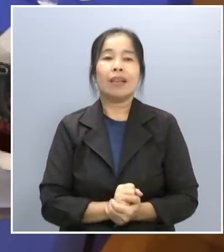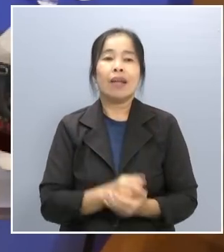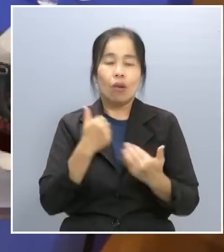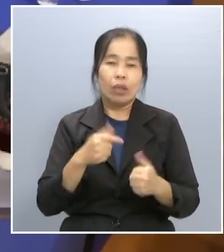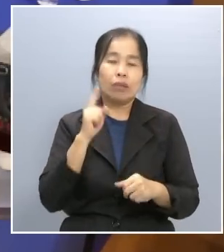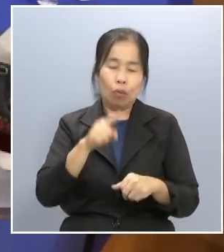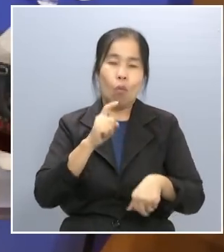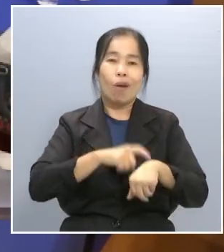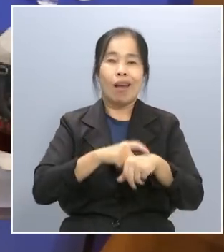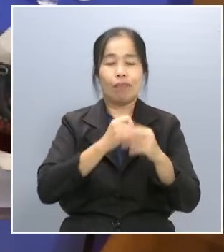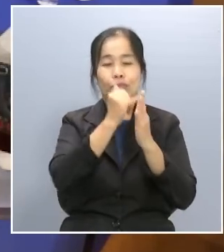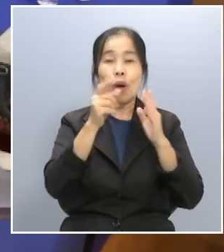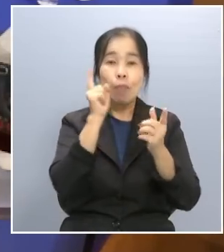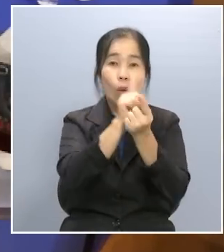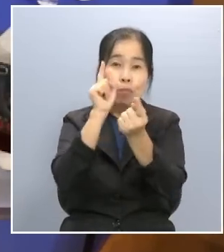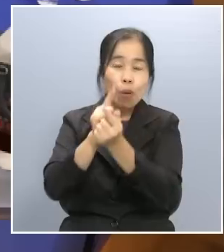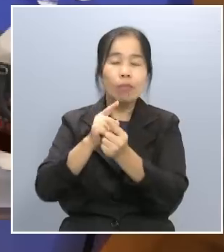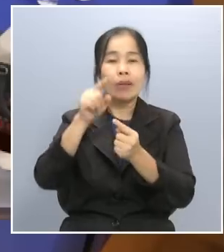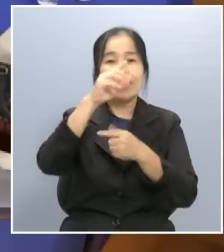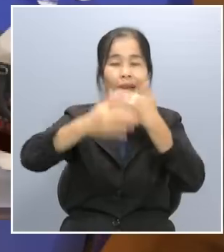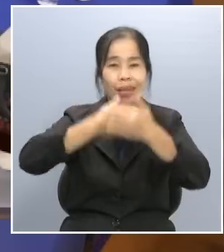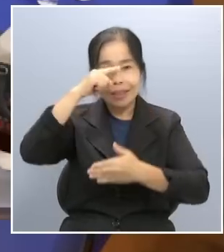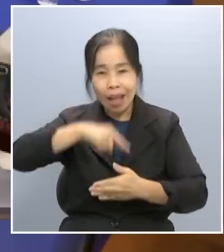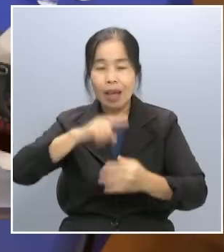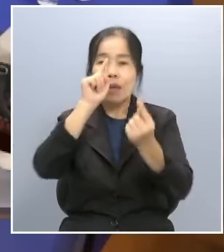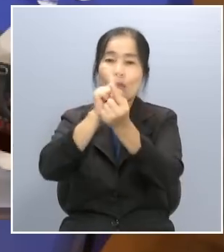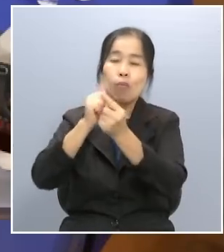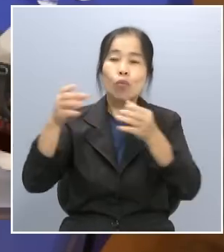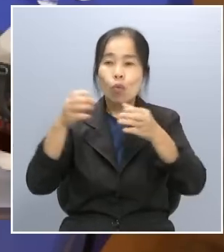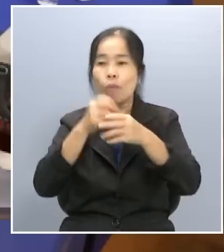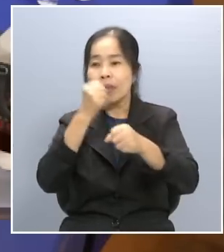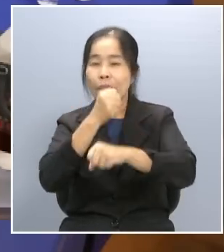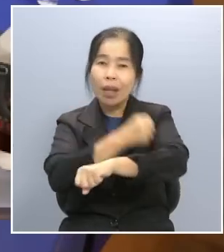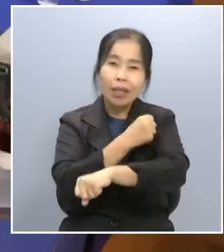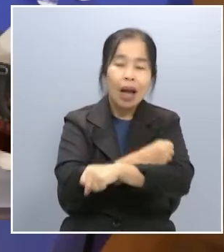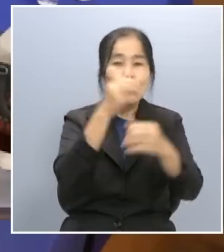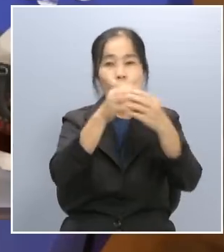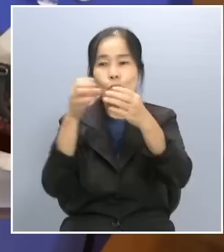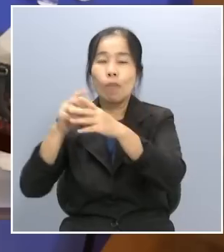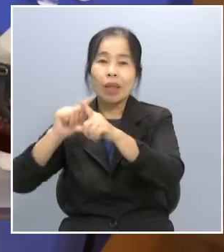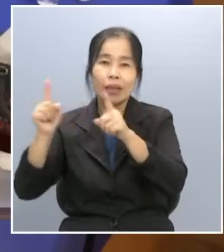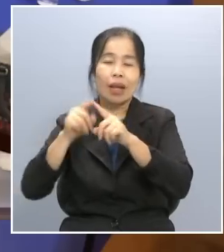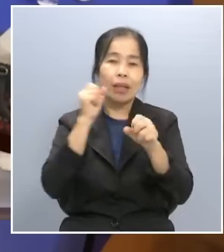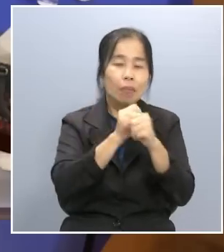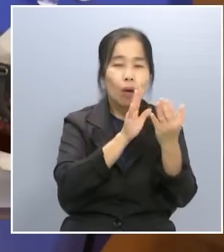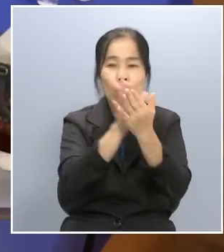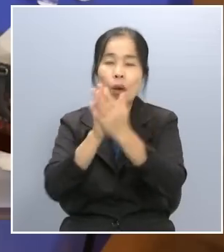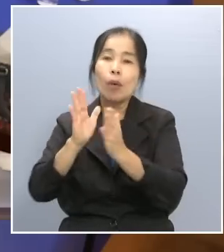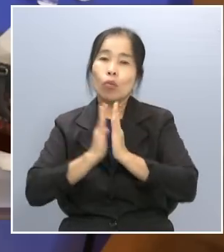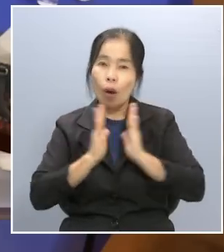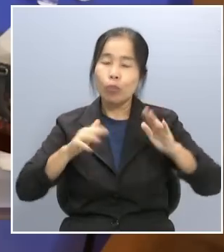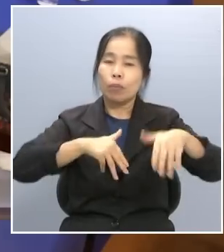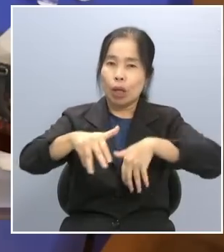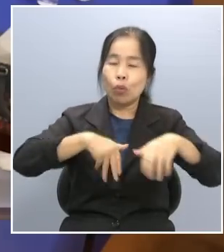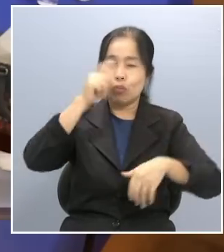สายไปพบสภาอุตสาหกรรมสภาหอการค้าไทยกลุ่มแรงงานกลุ่มวิชาชีพต่างๆไปร่วมงานพรายและไปเดินขอบคุณประชาชนให้